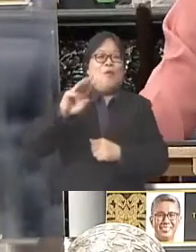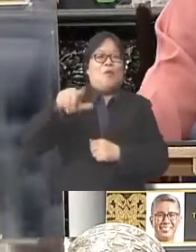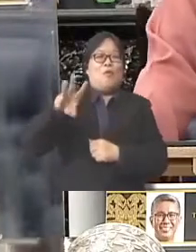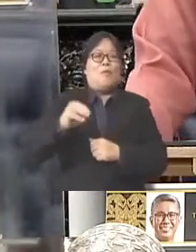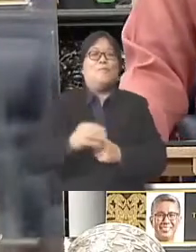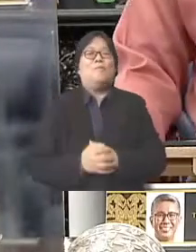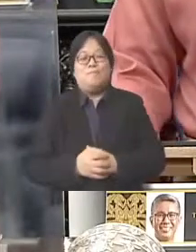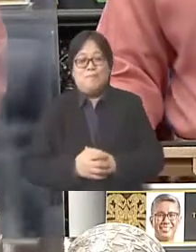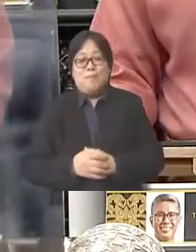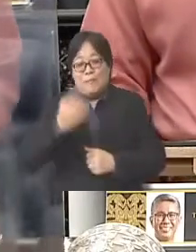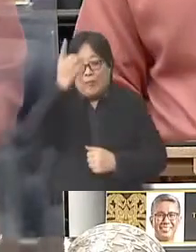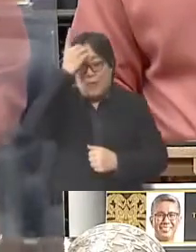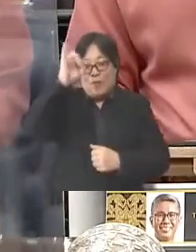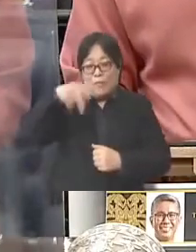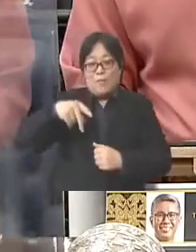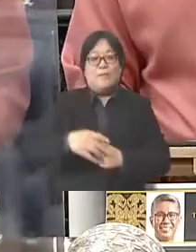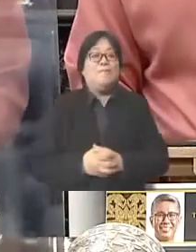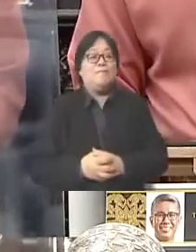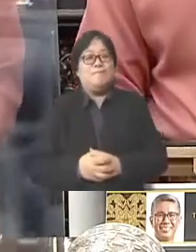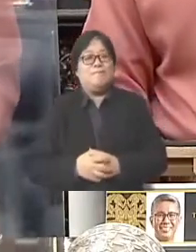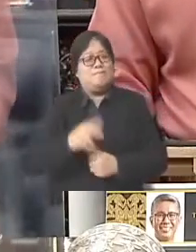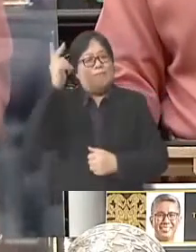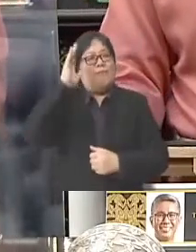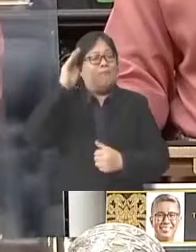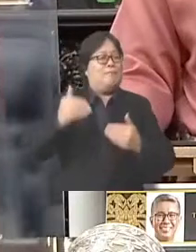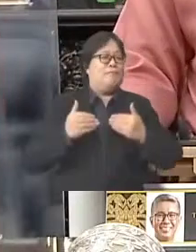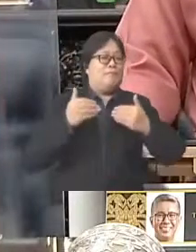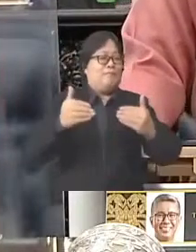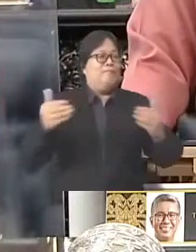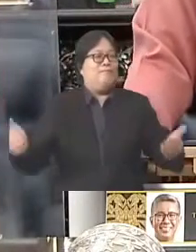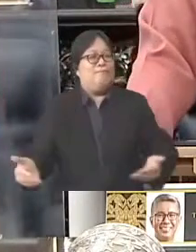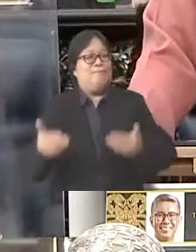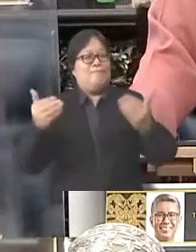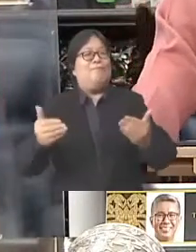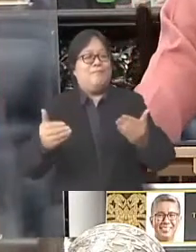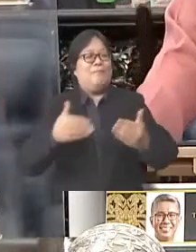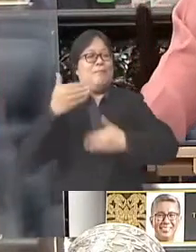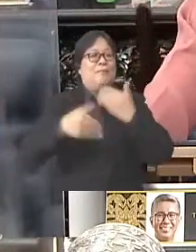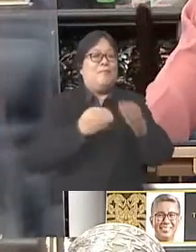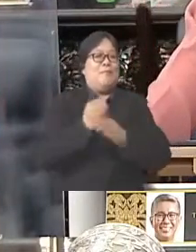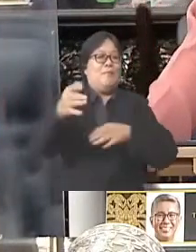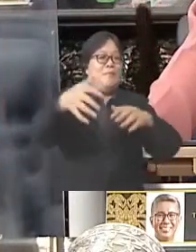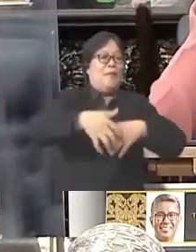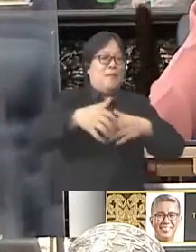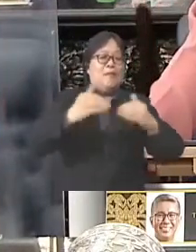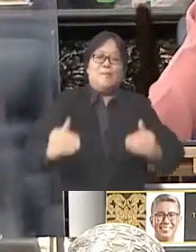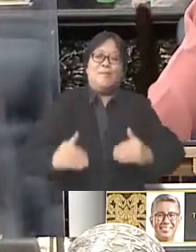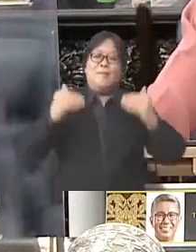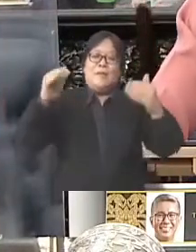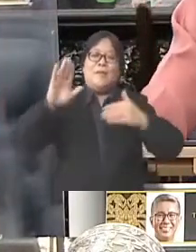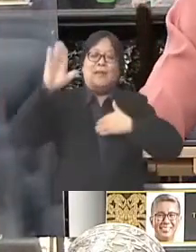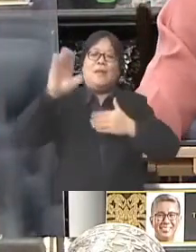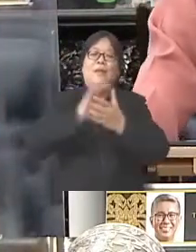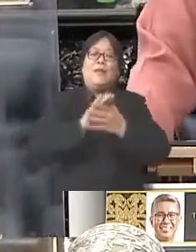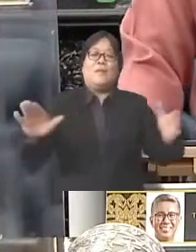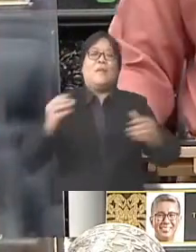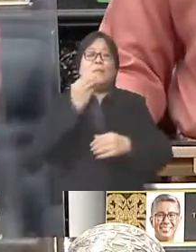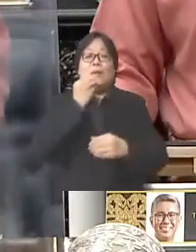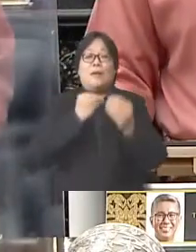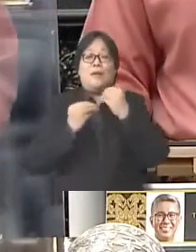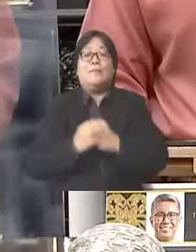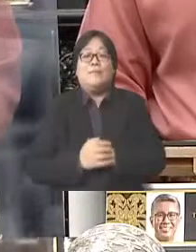moratorium tato yang di betul kerajaan akan terus memacu Pemuda dan sektor pertanian dalam meningkatkan jaminan keselamatan